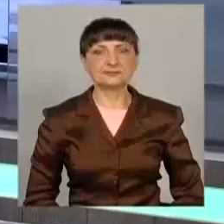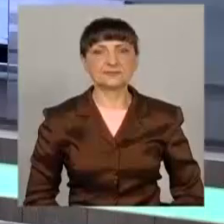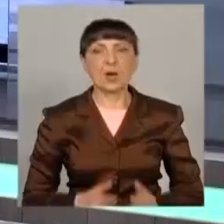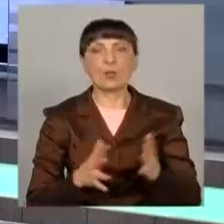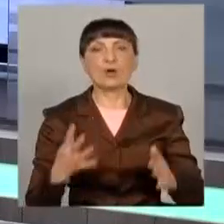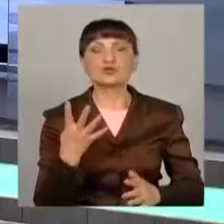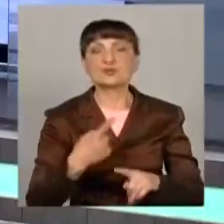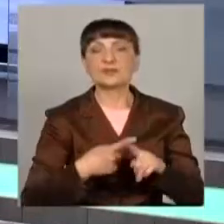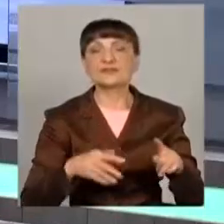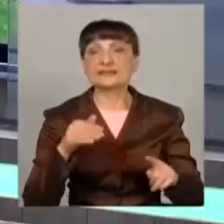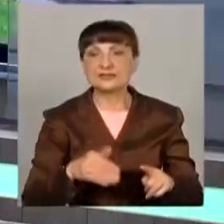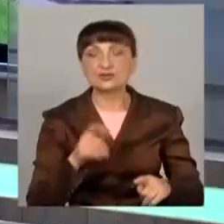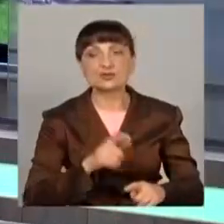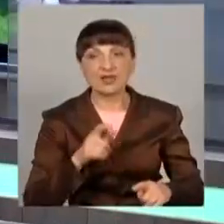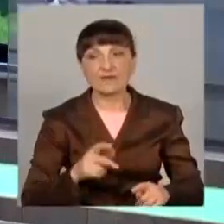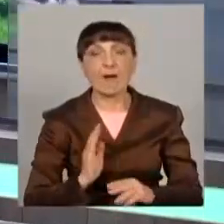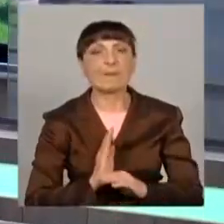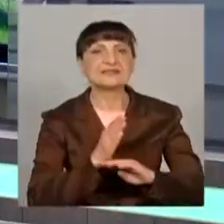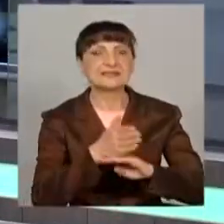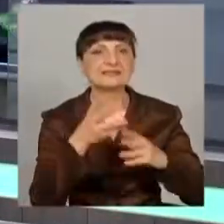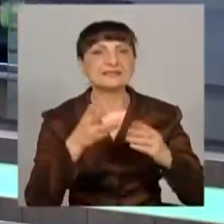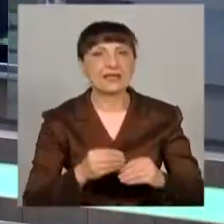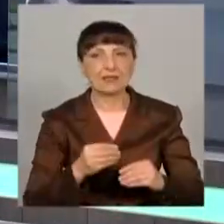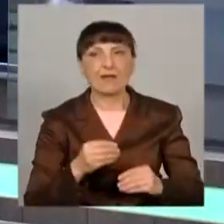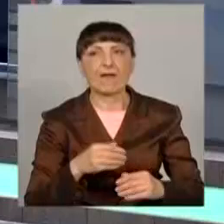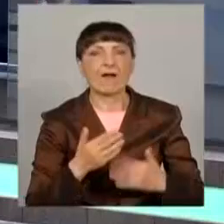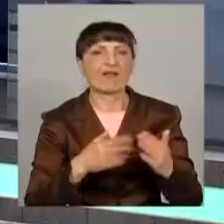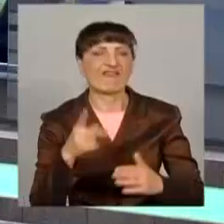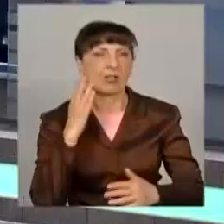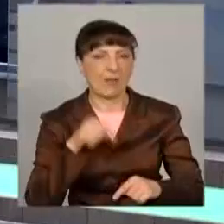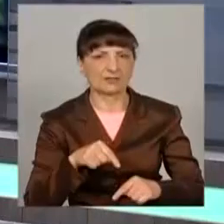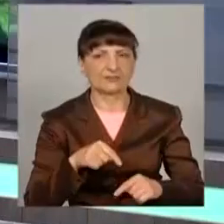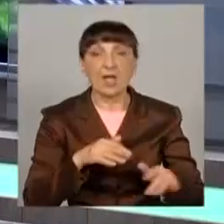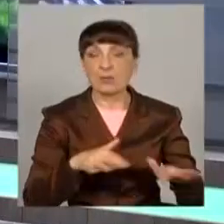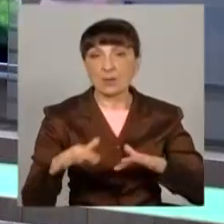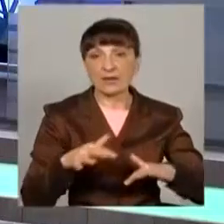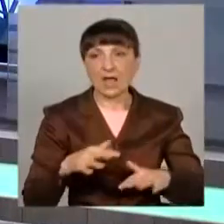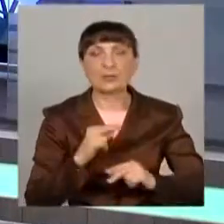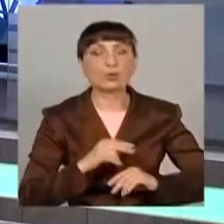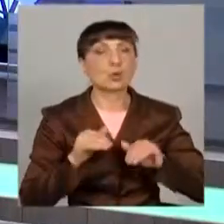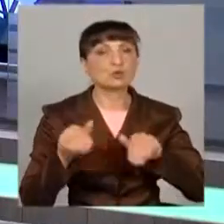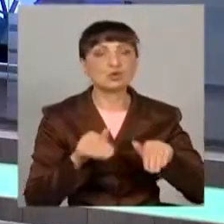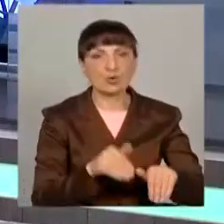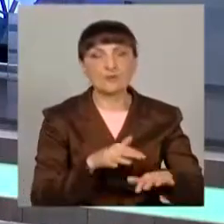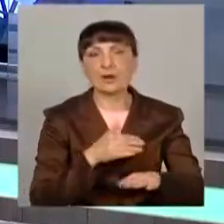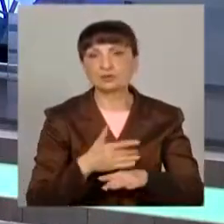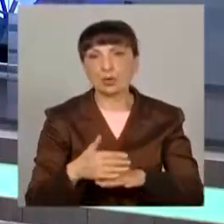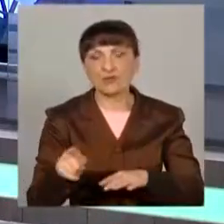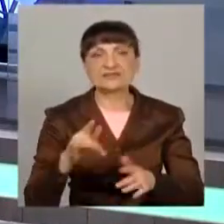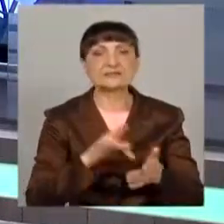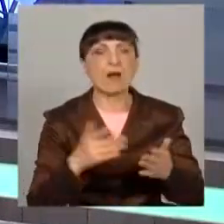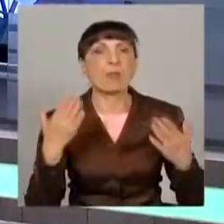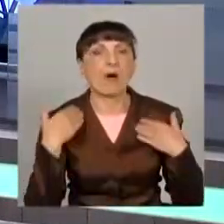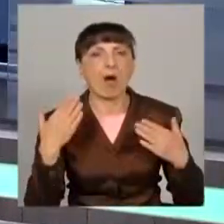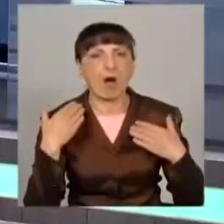Более 4500 человек посетили День карьеры в Алматы. На этот раз мероприятие по трудоустройству прошло в Центральном парке